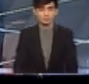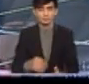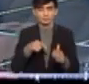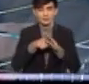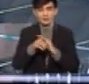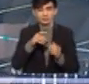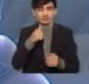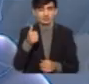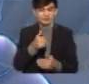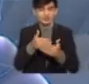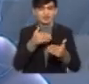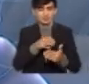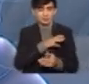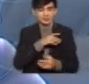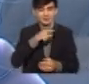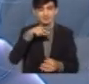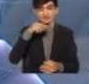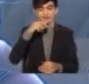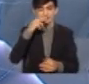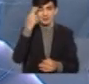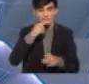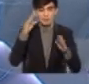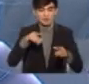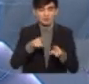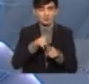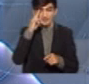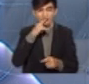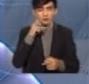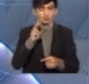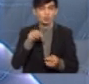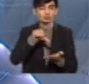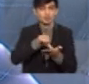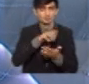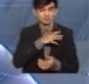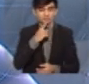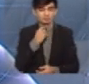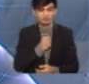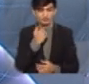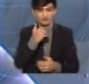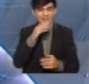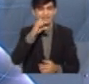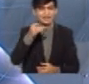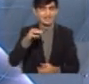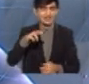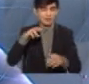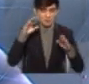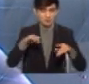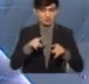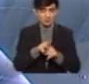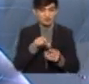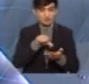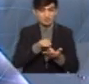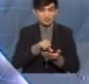Буквально несколько часов назад в столице огласили приговор казахстанцам, которые участвовали в боевых действиях в Сирии.